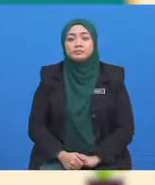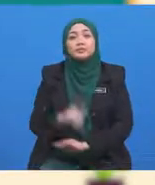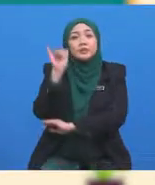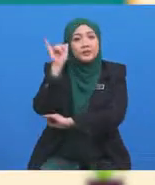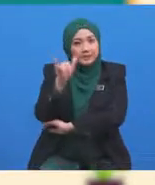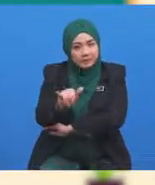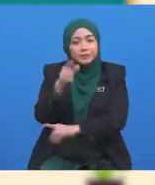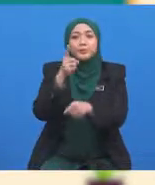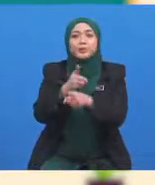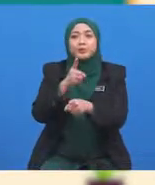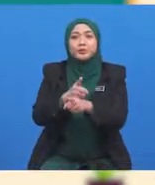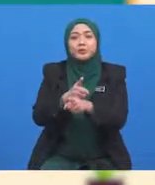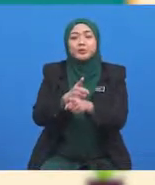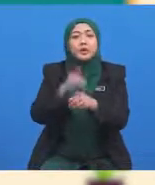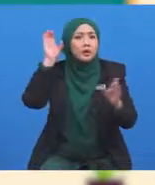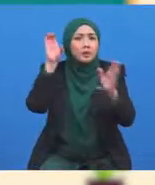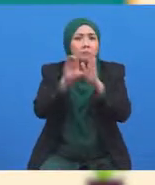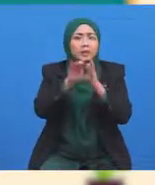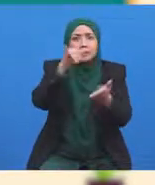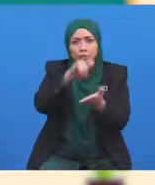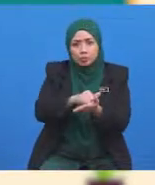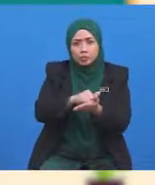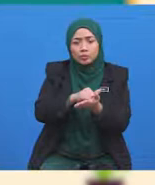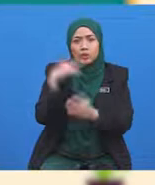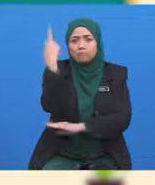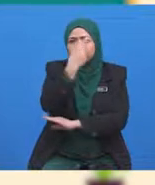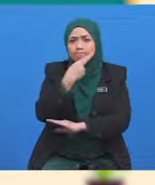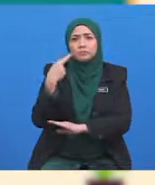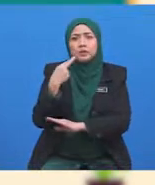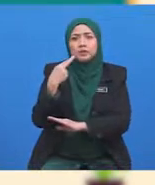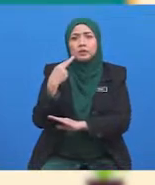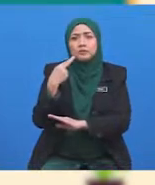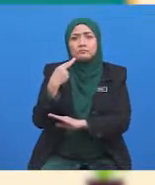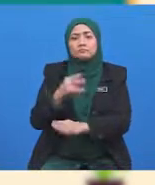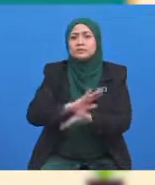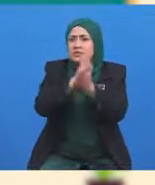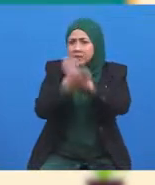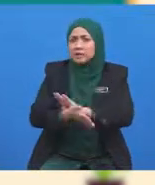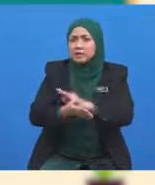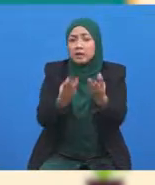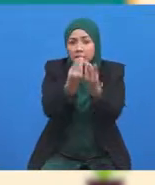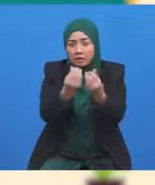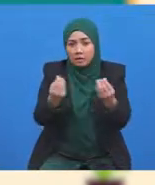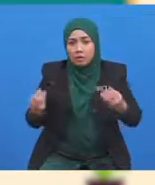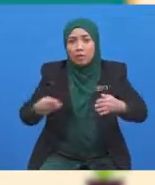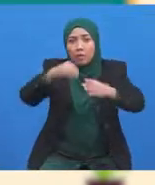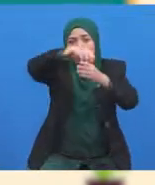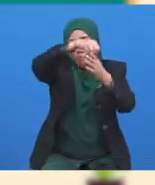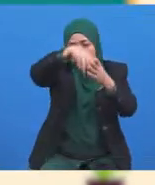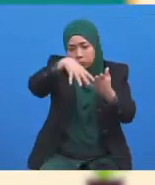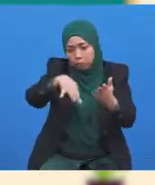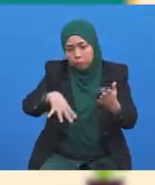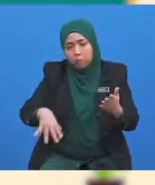Ya, betul. Gambar tersebut memaparkan kejadian tanah runtuh yang berlaku di Bukit